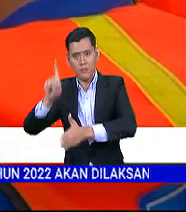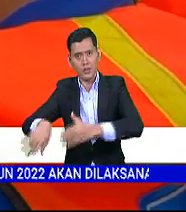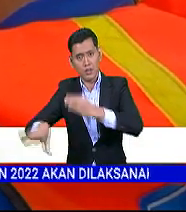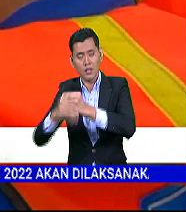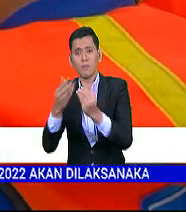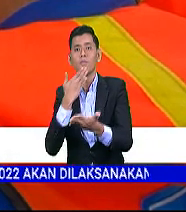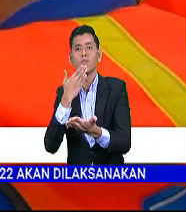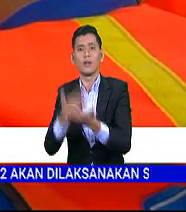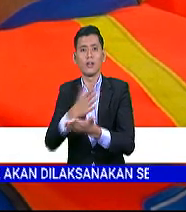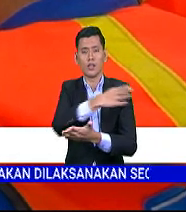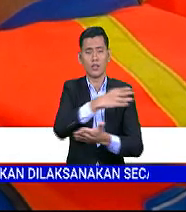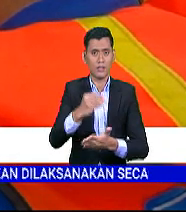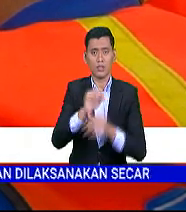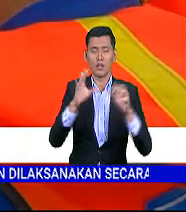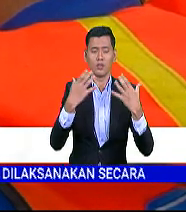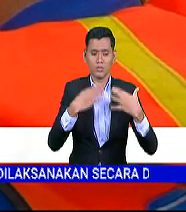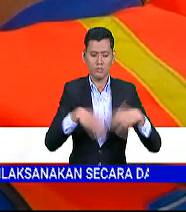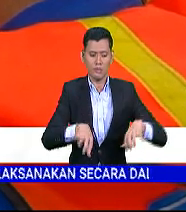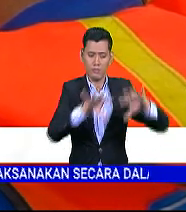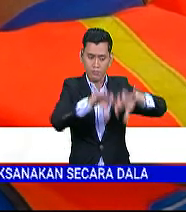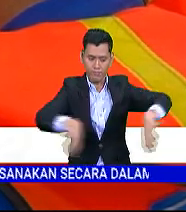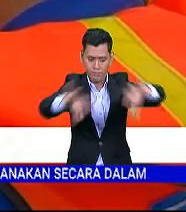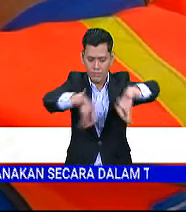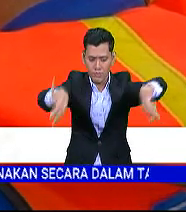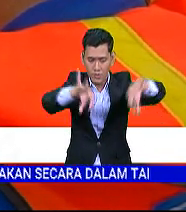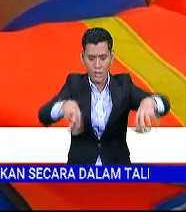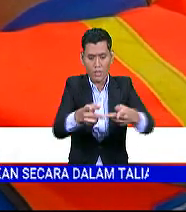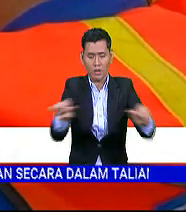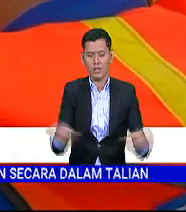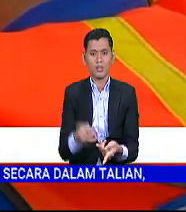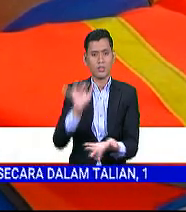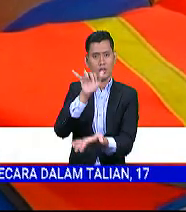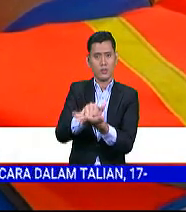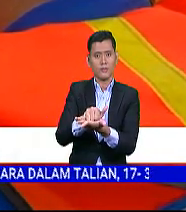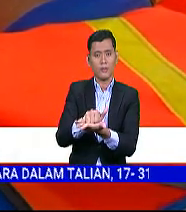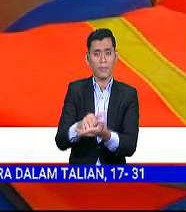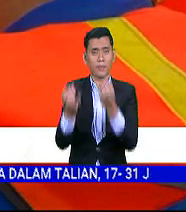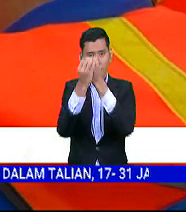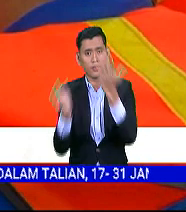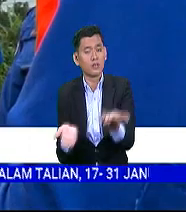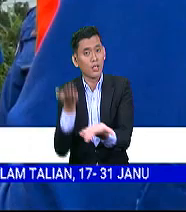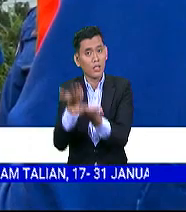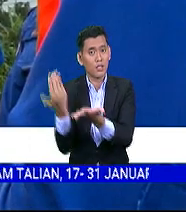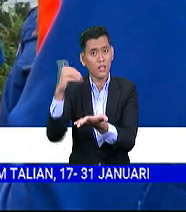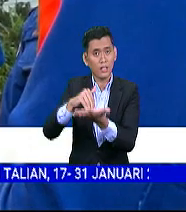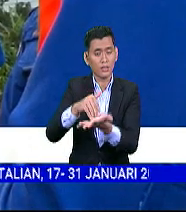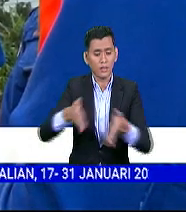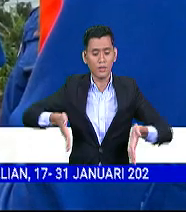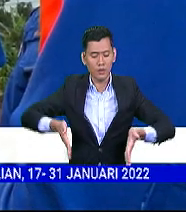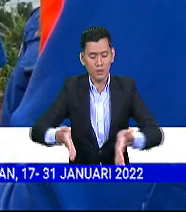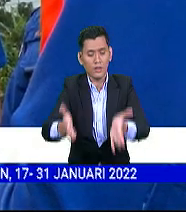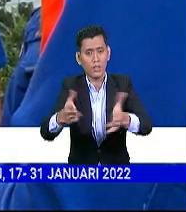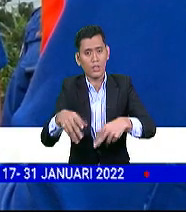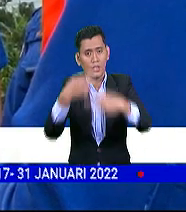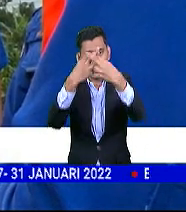menaik taraf cerun dan kelebaran tidak sekata parit di kawasan itu. Beliau turut mencadangkan agar parit itu dinaik